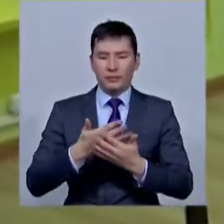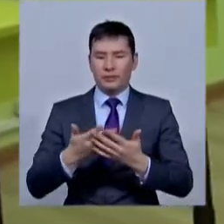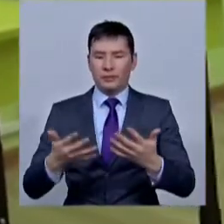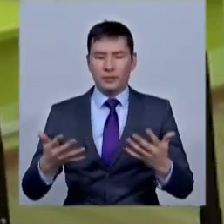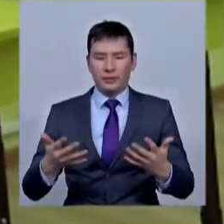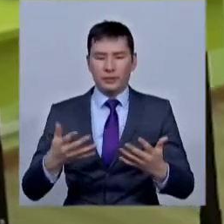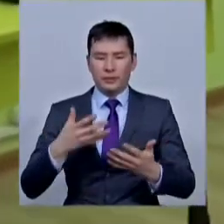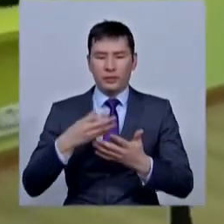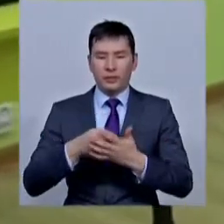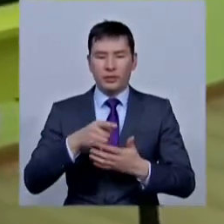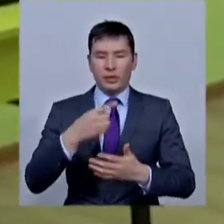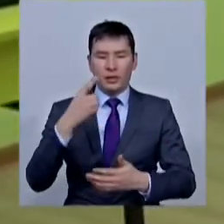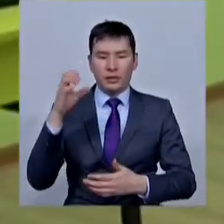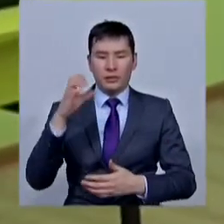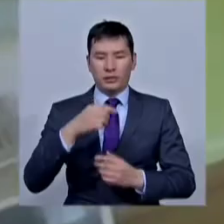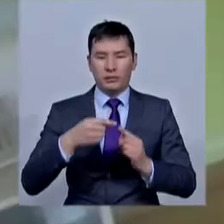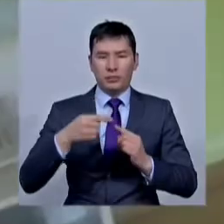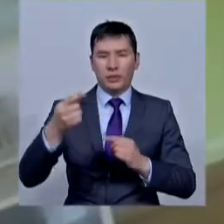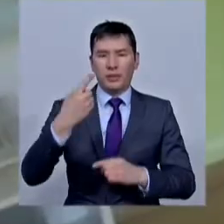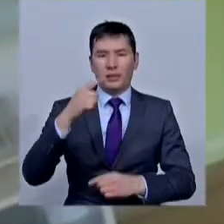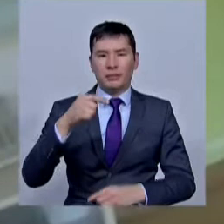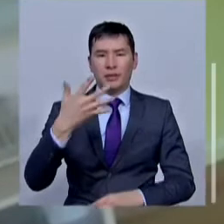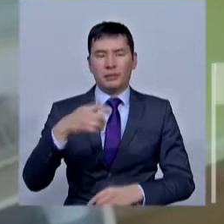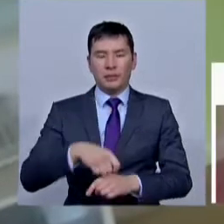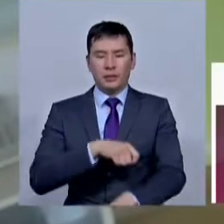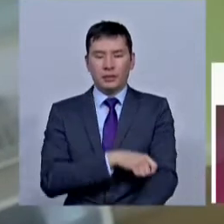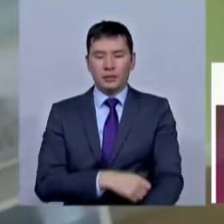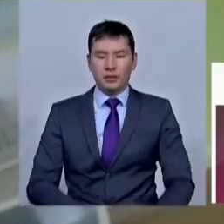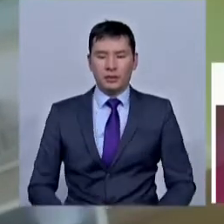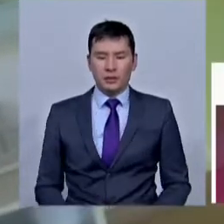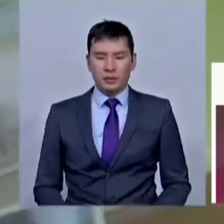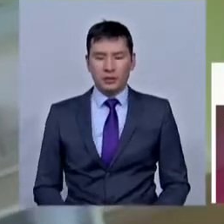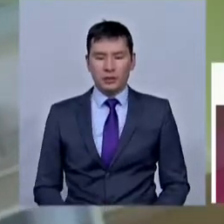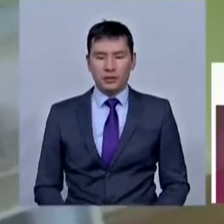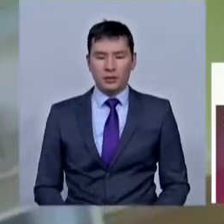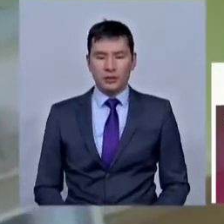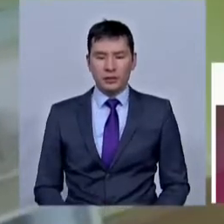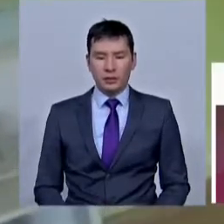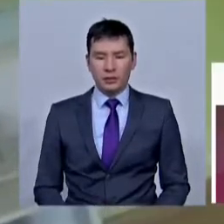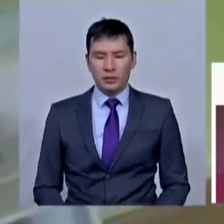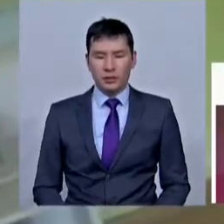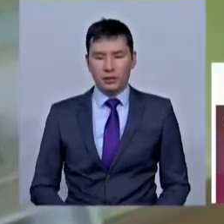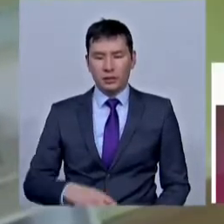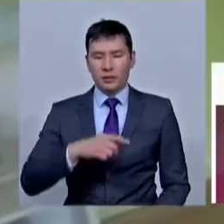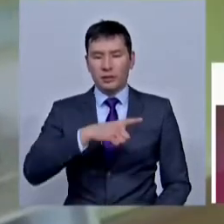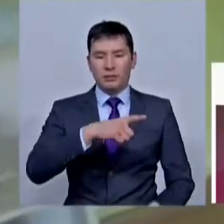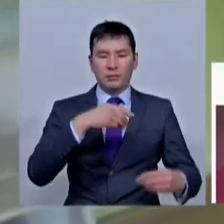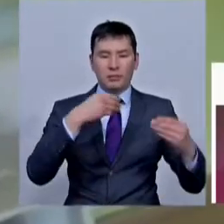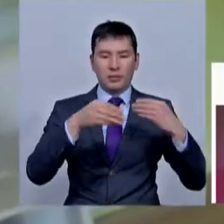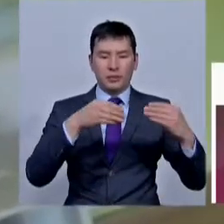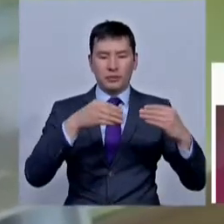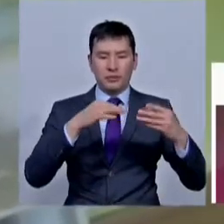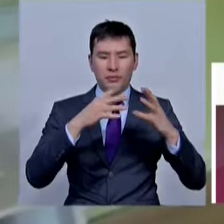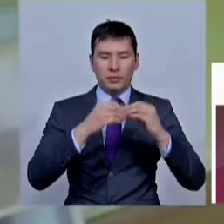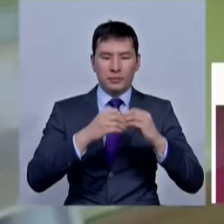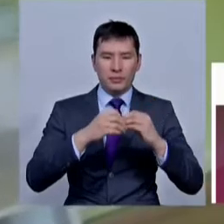ұшу жылдамдығы секундына 1,5 метр. Бұл біздің жұмыс жасауға керек пластикымыз. Содан кейін біз осы 3D